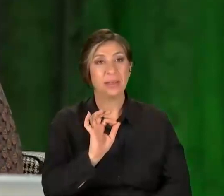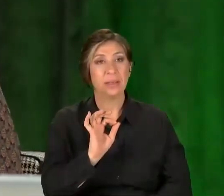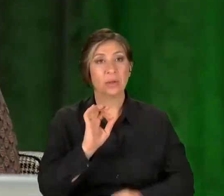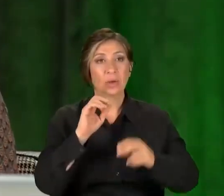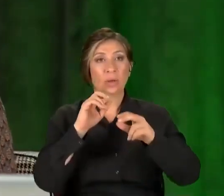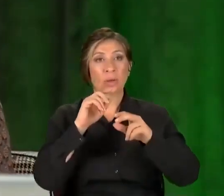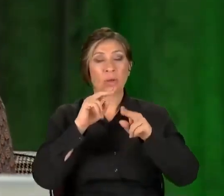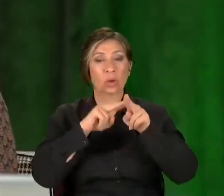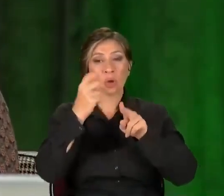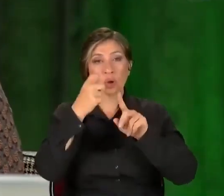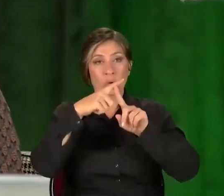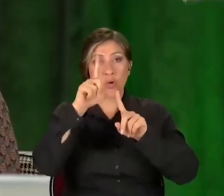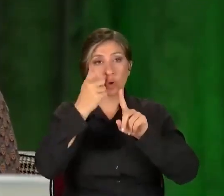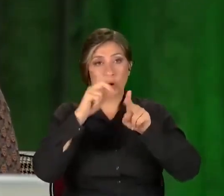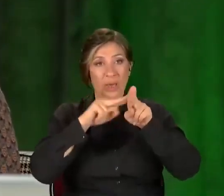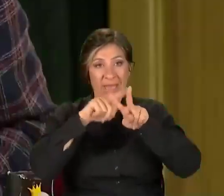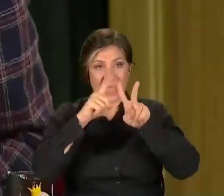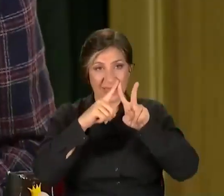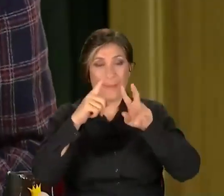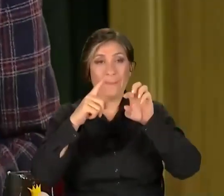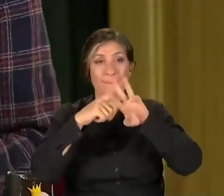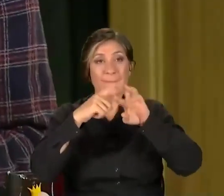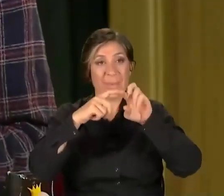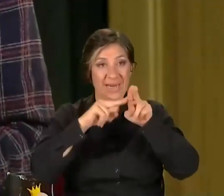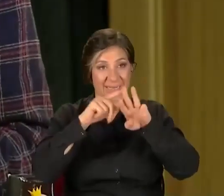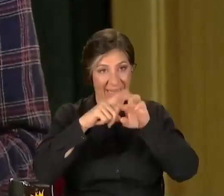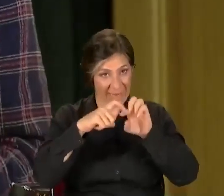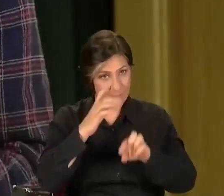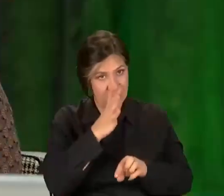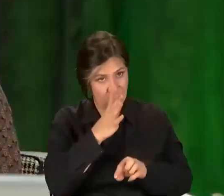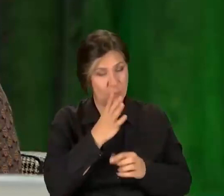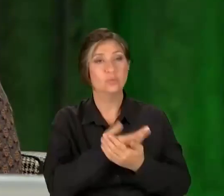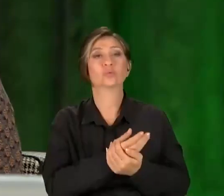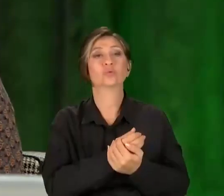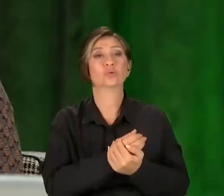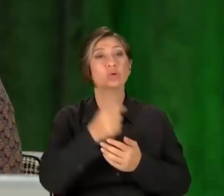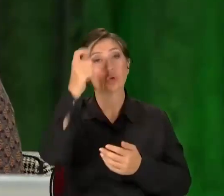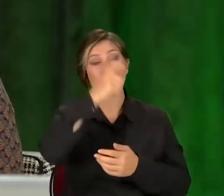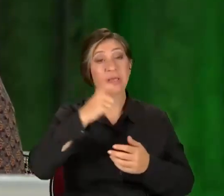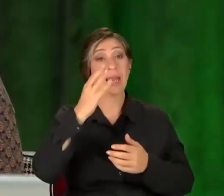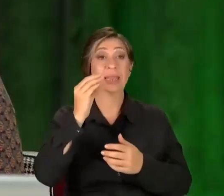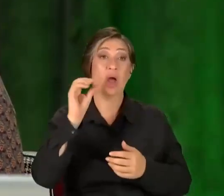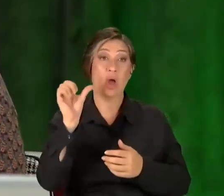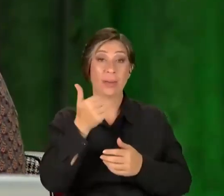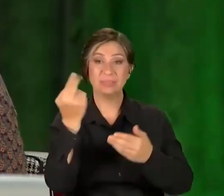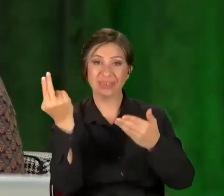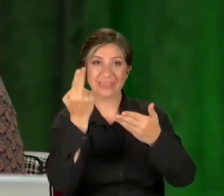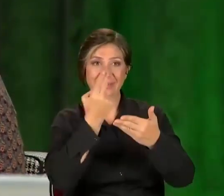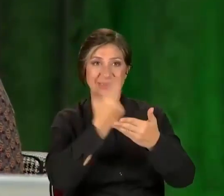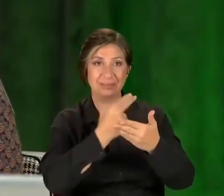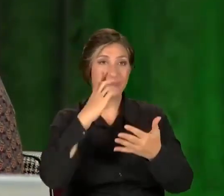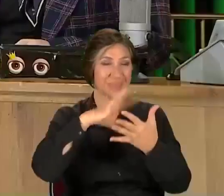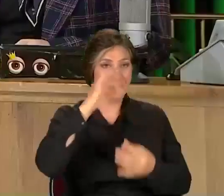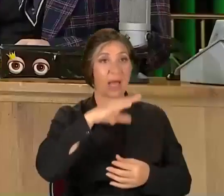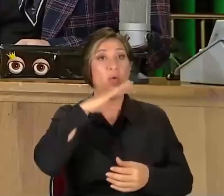Perker'in yönettiği bu Türkiye'nin... Bir daha söyle. Kutlukan Perker. Evet, biliyoruz, bildiğimiz bir isim. Evet, evet, Türkiye'nin en önemli çizerlerinden birisi.